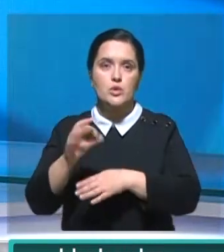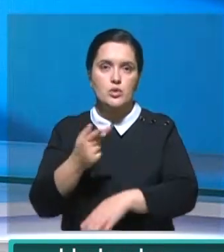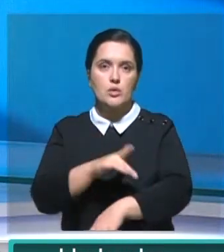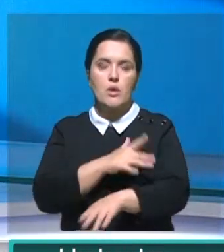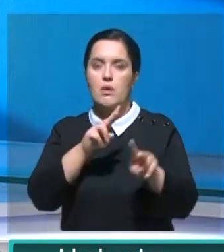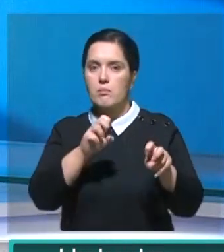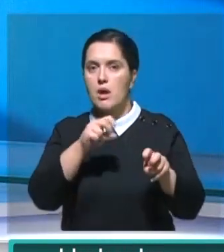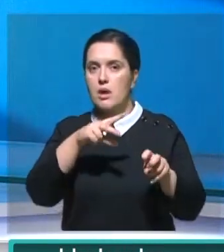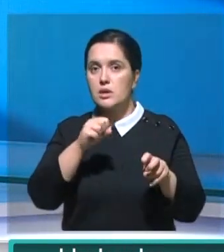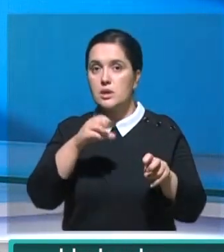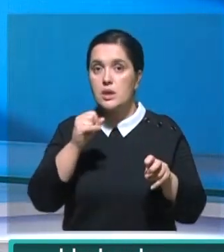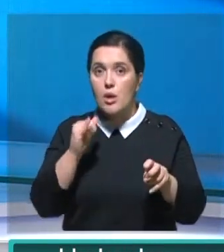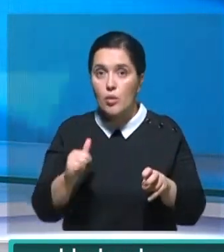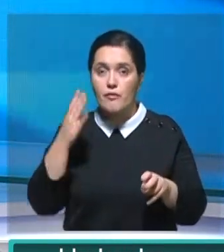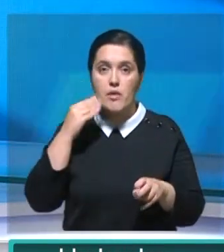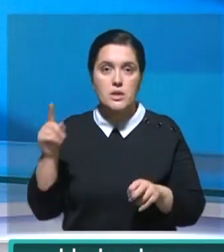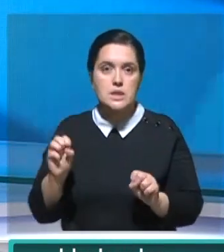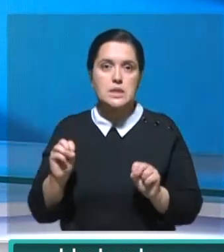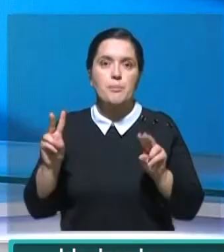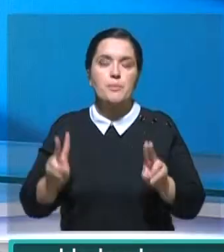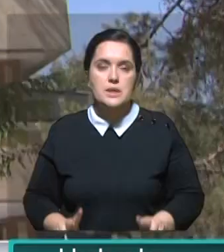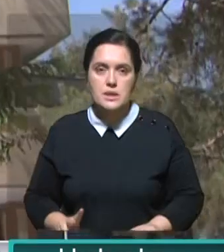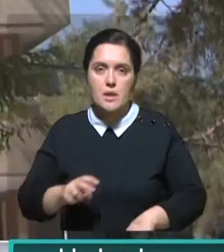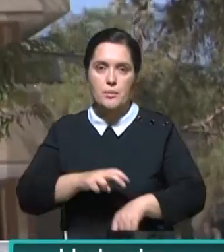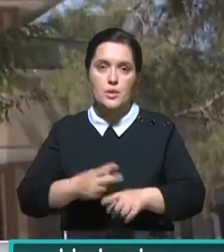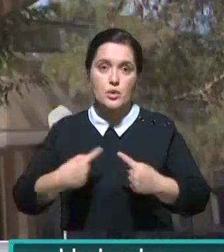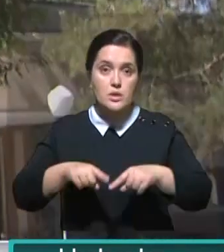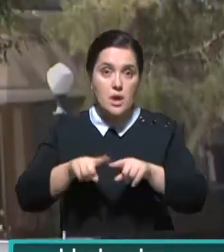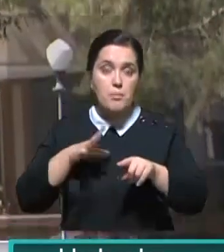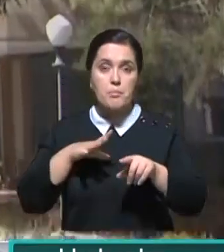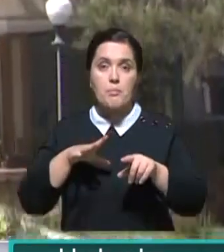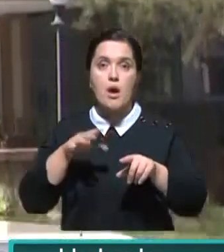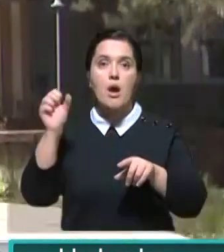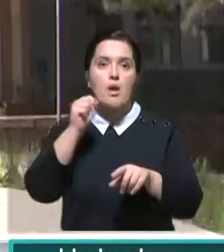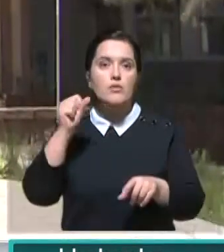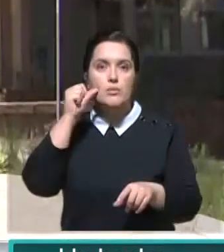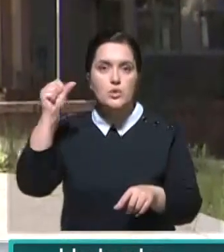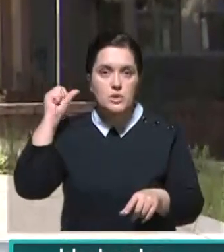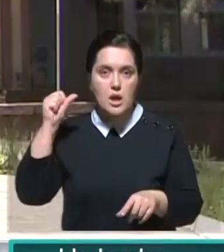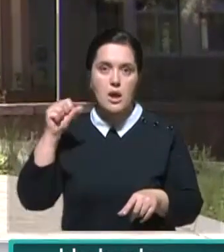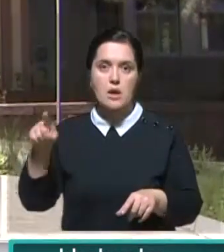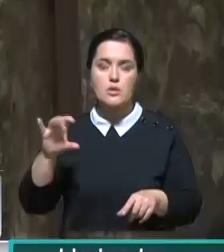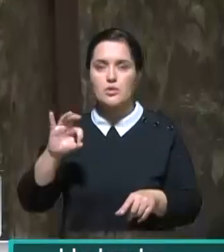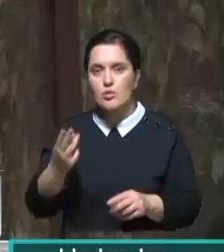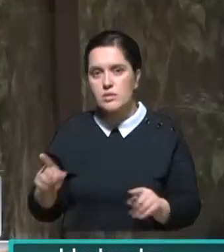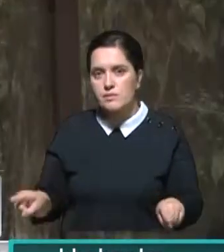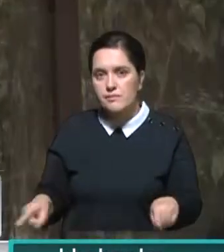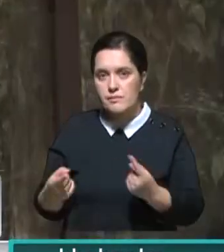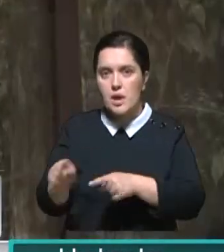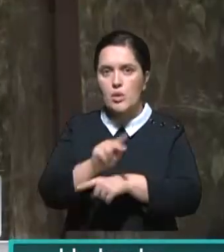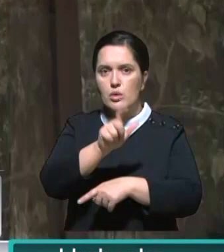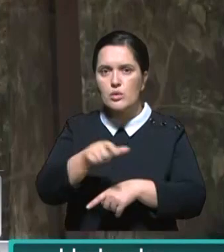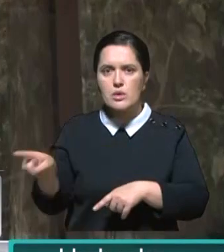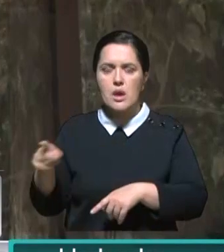Алатау в Алматы. Это специализированное медучреждение, открыто было в августе прошлого года. Там проходят социальную реабилитацию